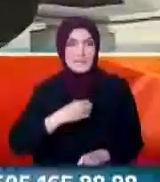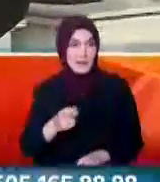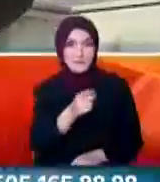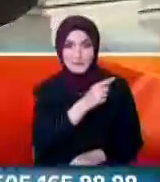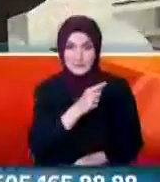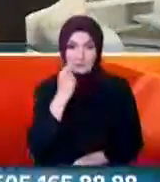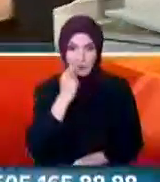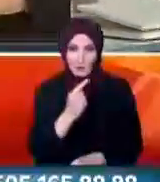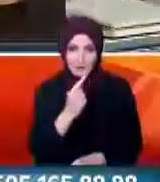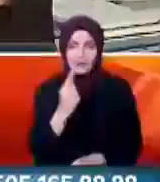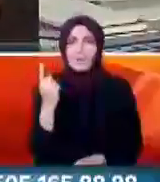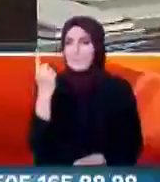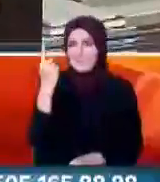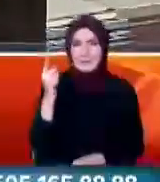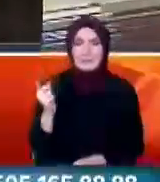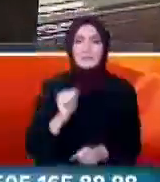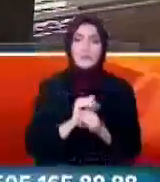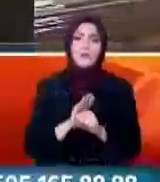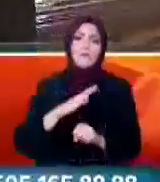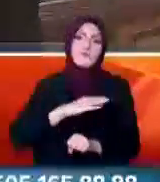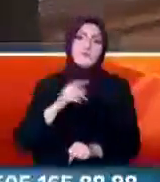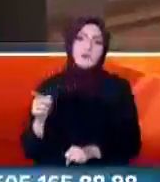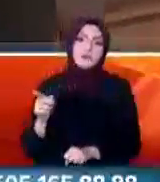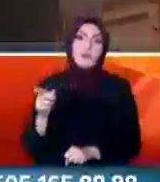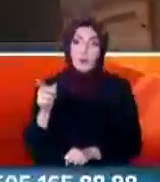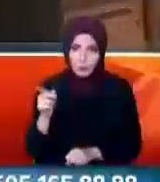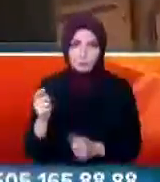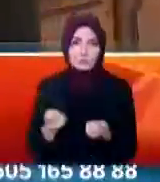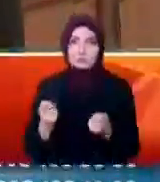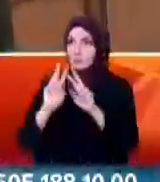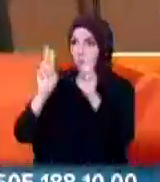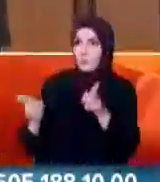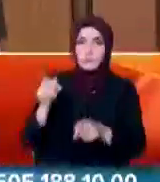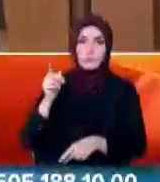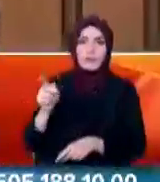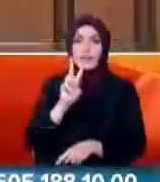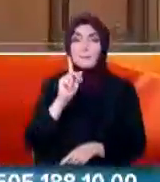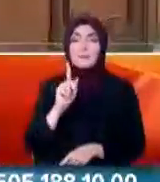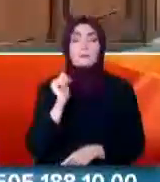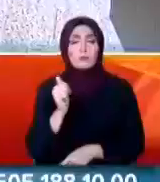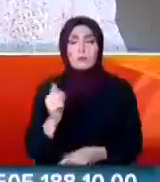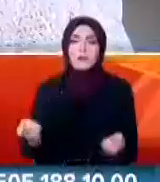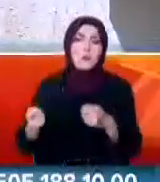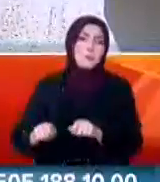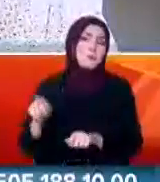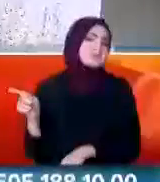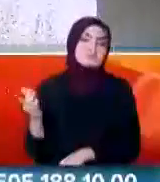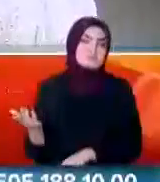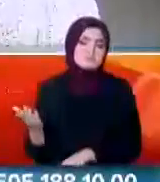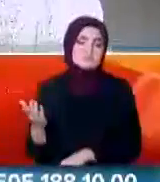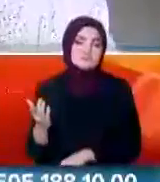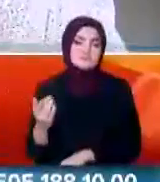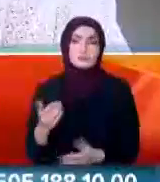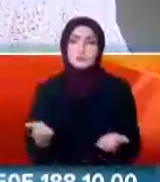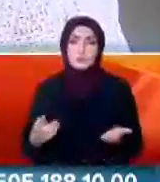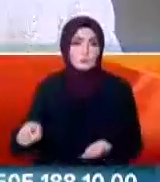Çünkü yalnızca bir esnaf koronavirüse yakalandı. Onun da iş yeri tam 21 gündür kapalı. Biz çok zor durumdayız